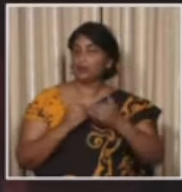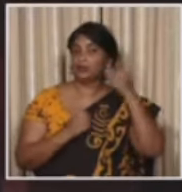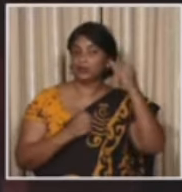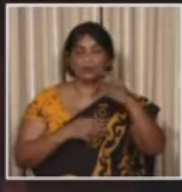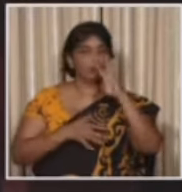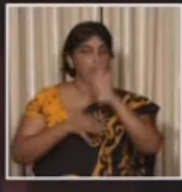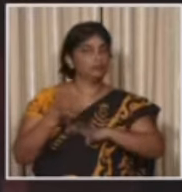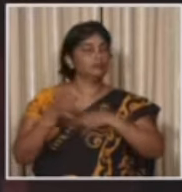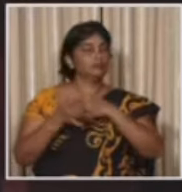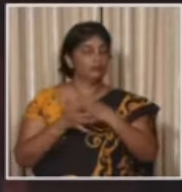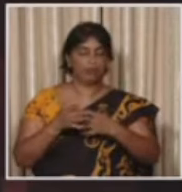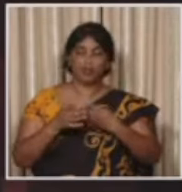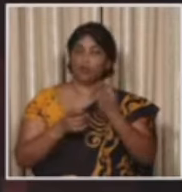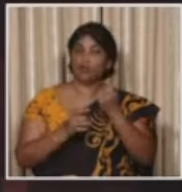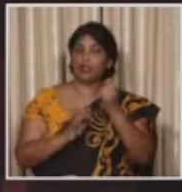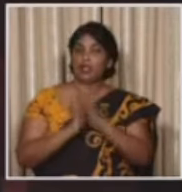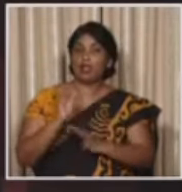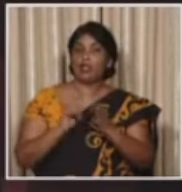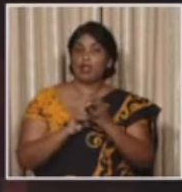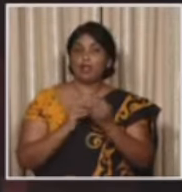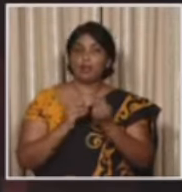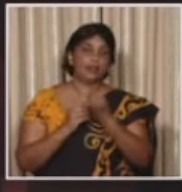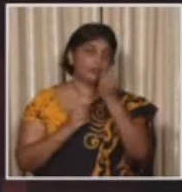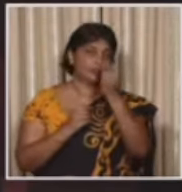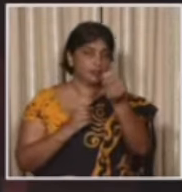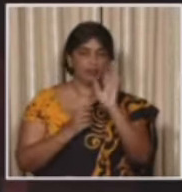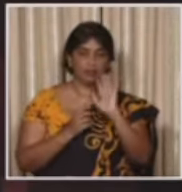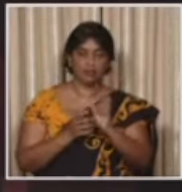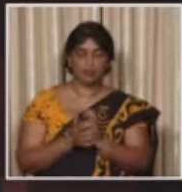අයවැය ලේඛනය තුළින් මුදල් ඇමතිතුමා ලබා දෙනු ලබයි.